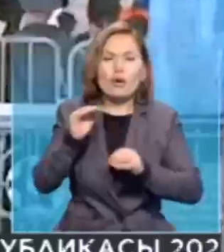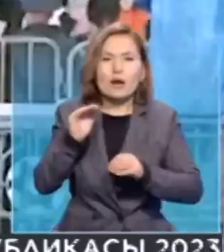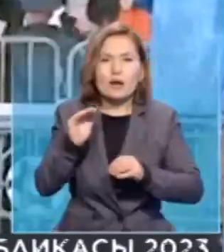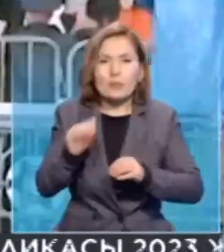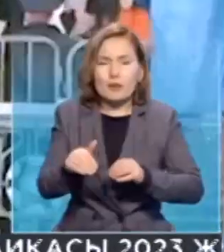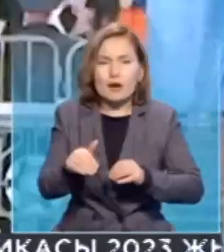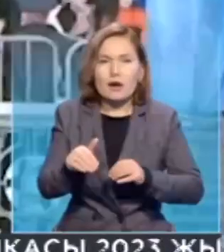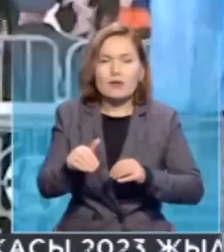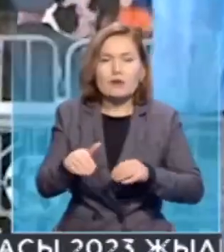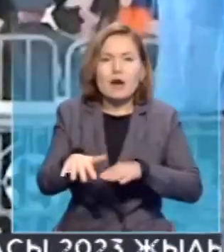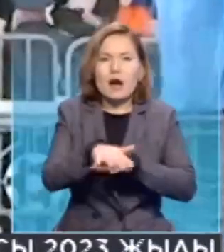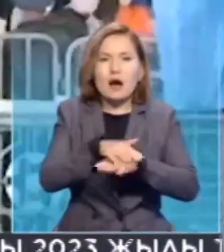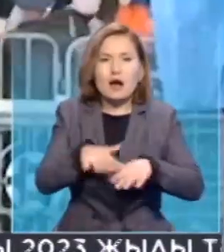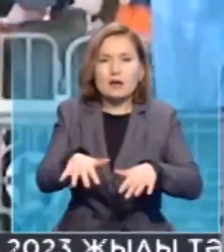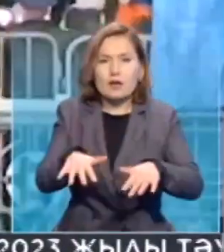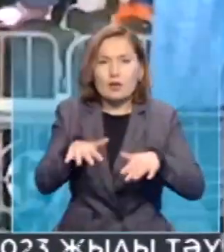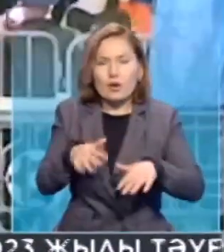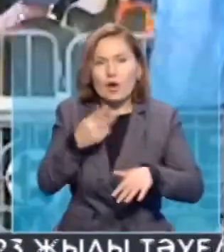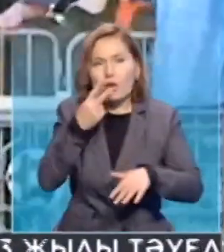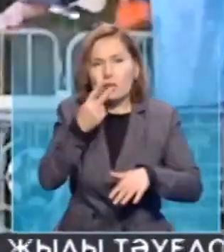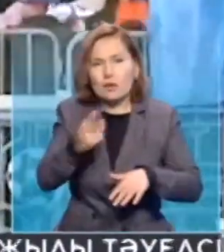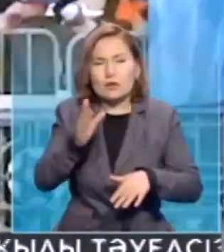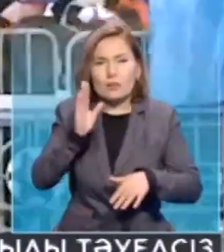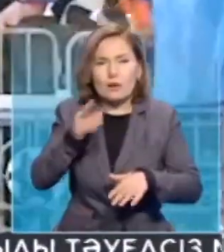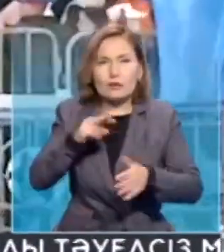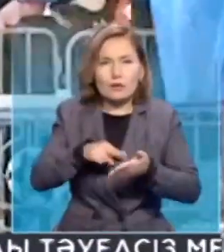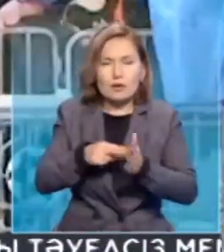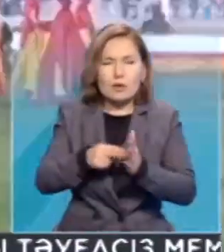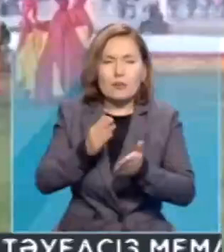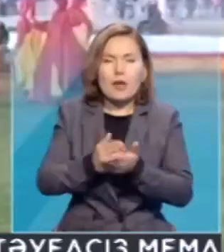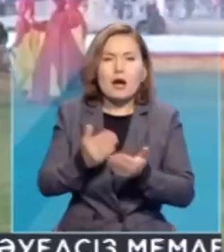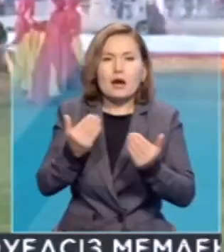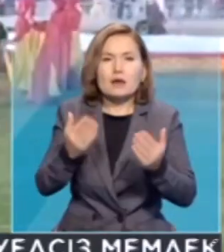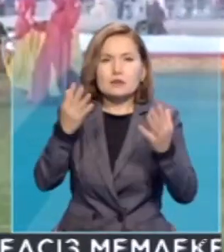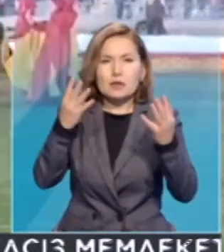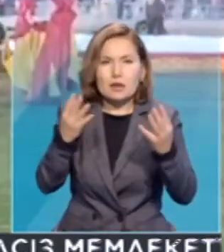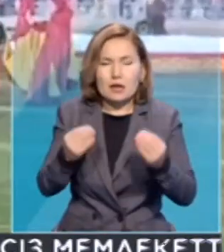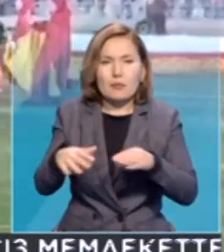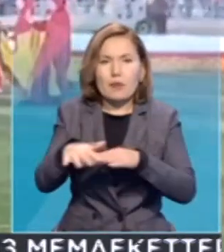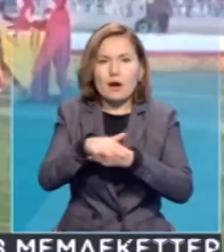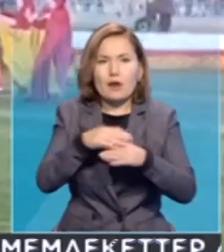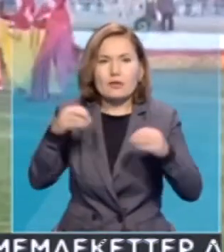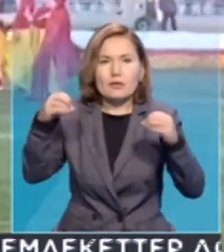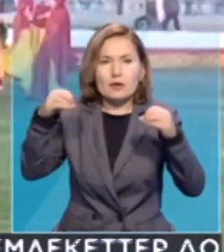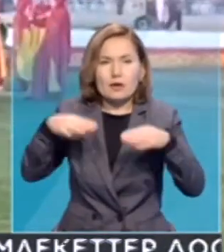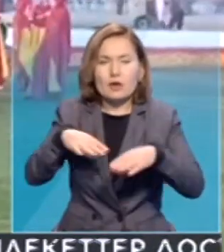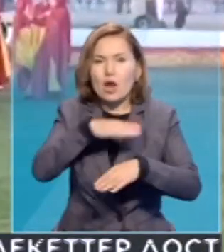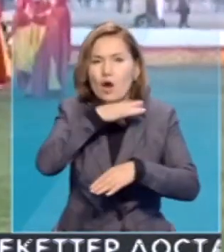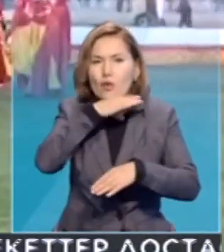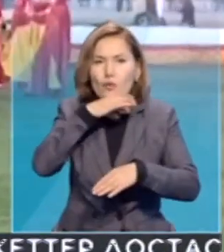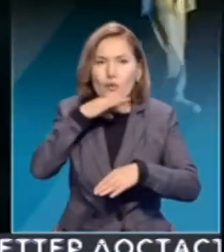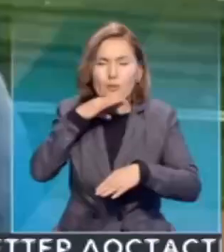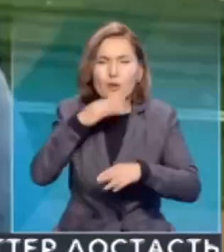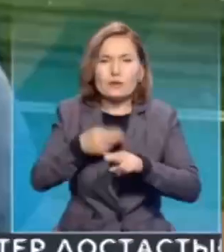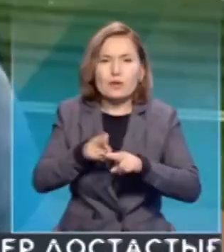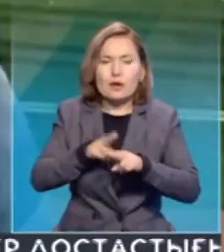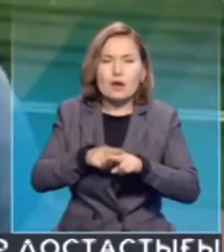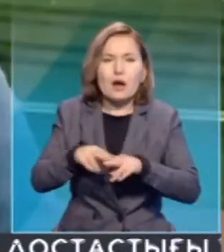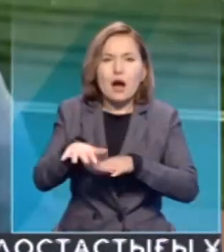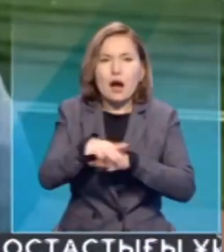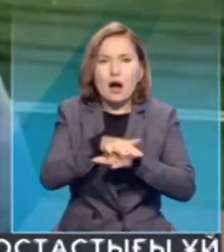жуық көрермен келеді деп болжанған. Қазірдің өзінде жиналған халықтың қарасы қалың.